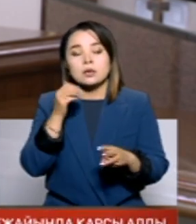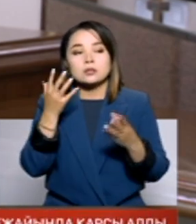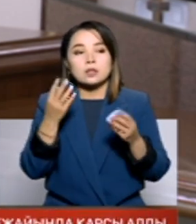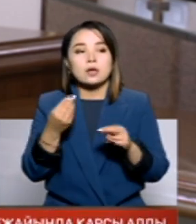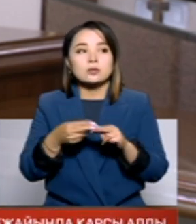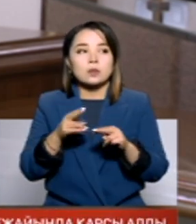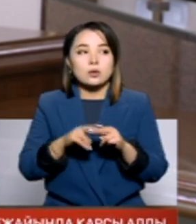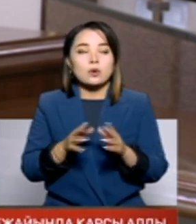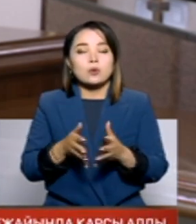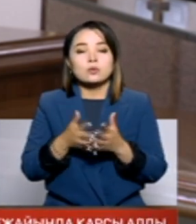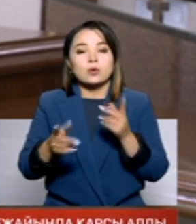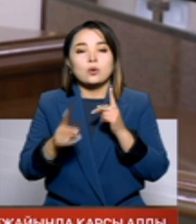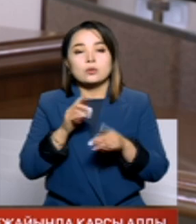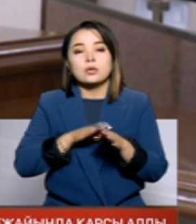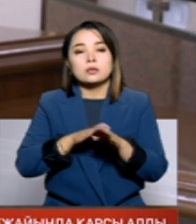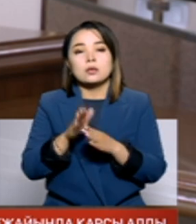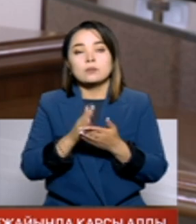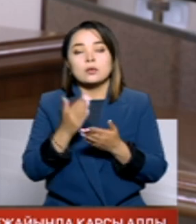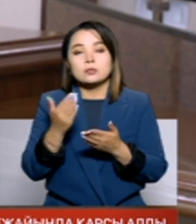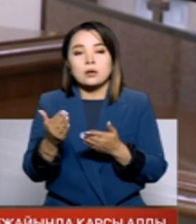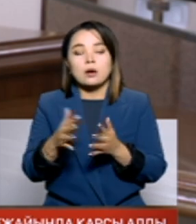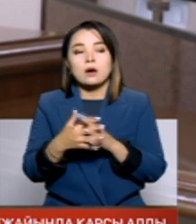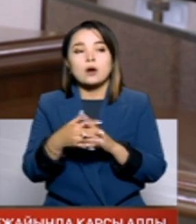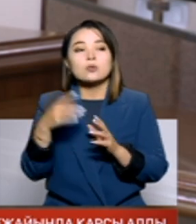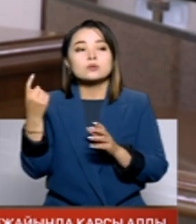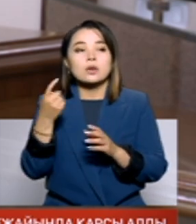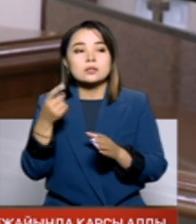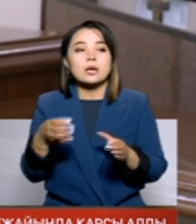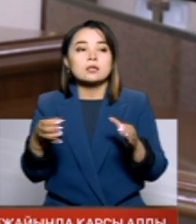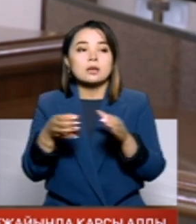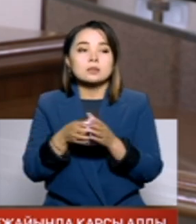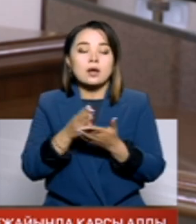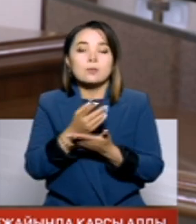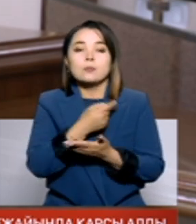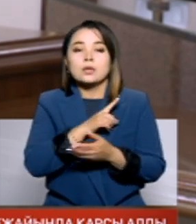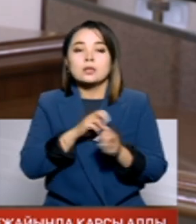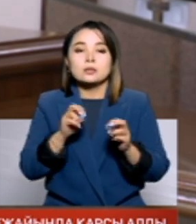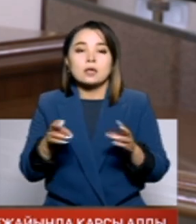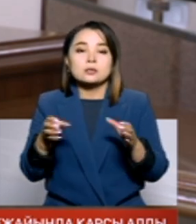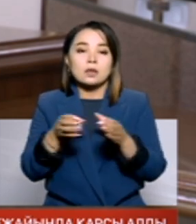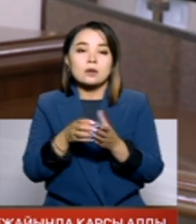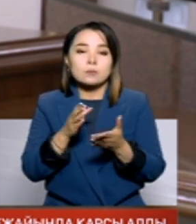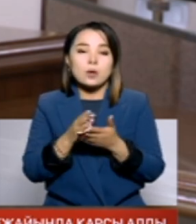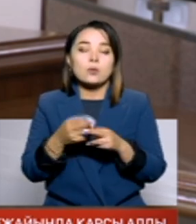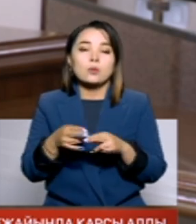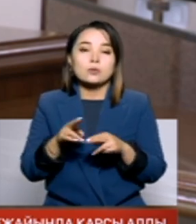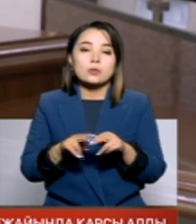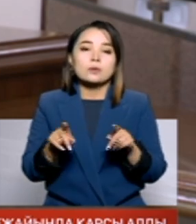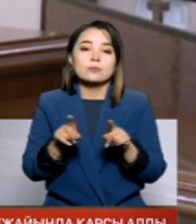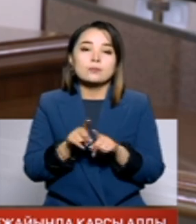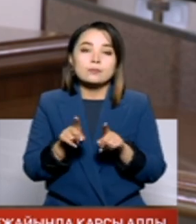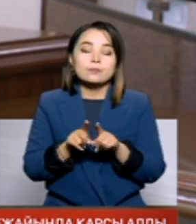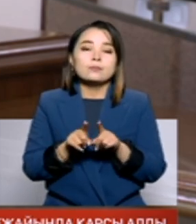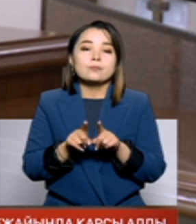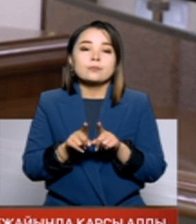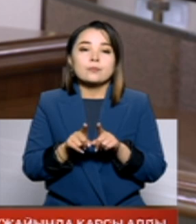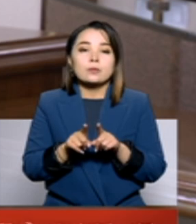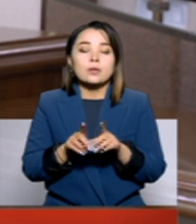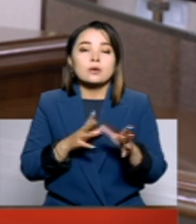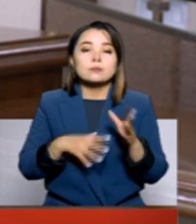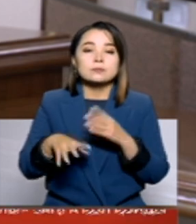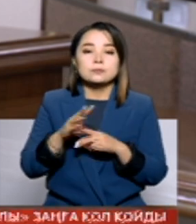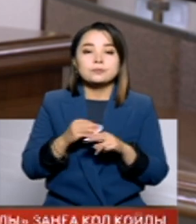ғана үлкен отырысты өткізді. Ауыл шаруашылық саласында, медицина саласында, енді былай алғанда